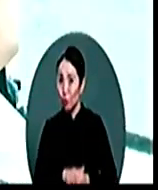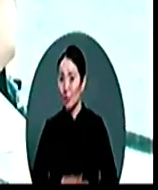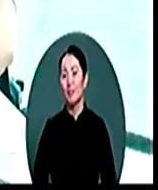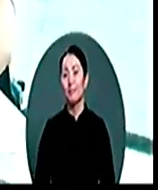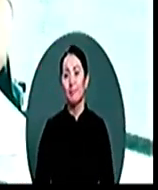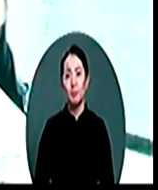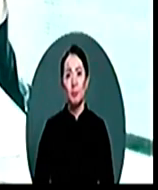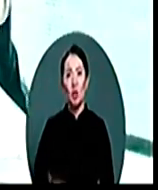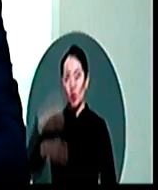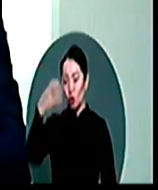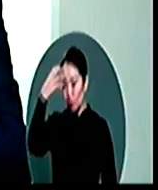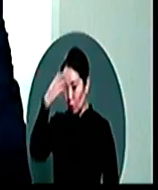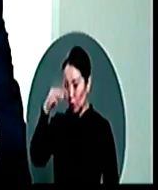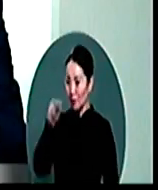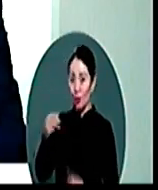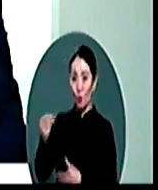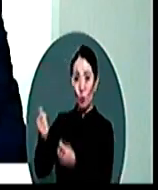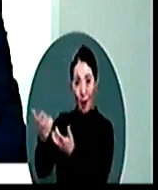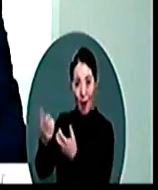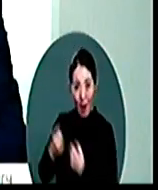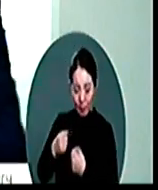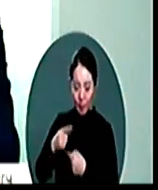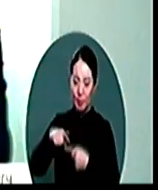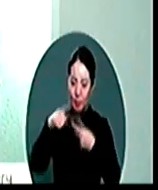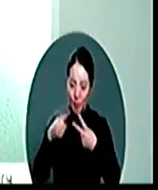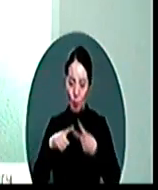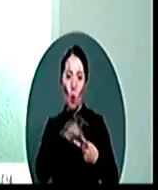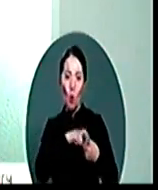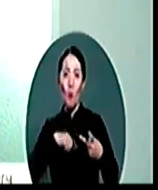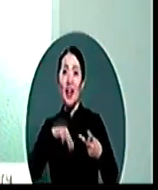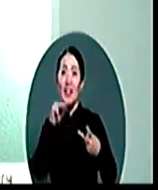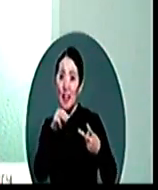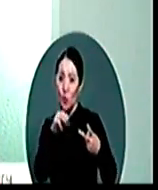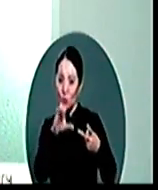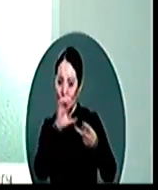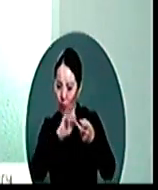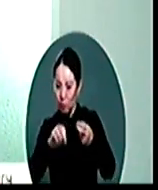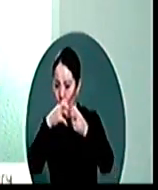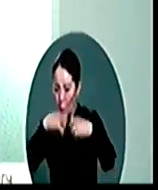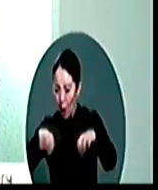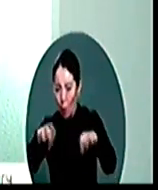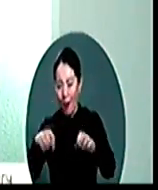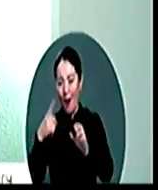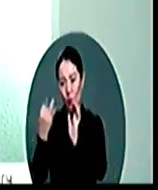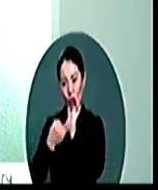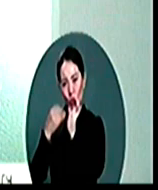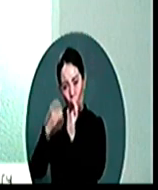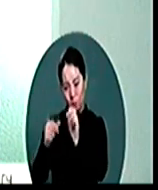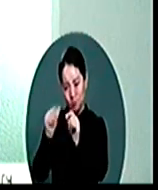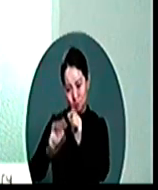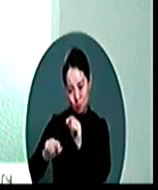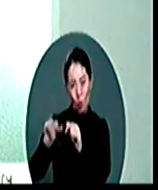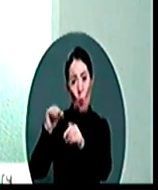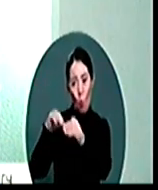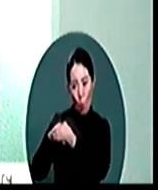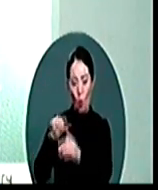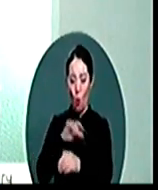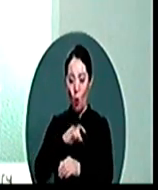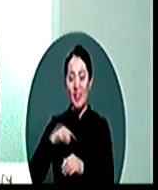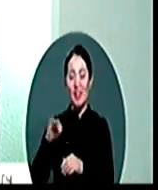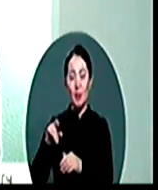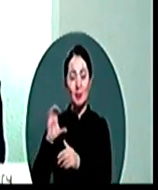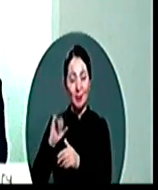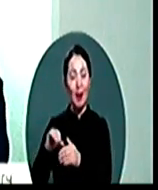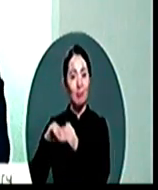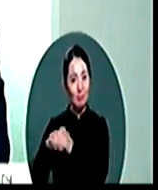онцгойлон дурджээ. Төрөөс авч байгаа тэтгэвэр, дээрэс нь хувийн тэтгэврийн санд нийгмийн даатгалын шимтгэлийн 17% тодорхой хувийг